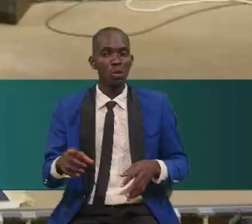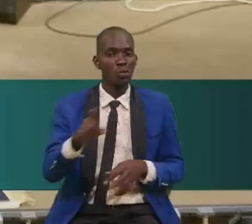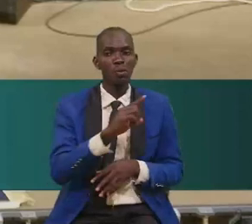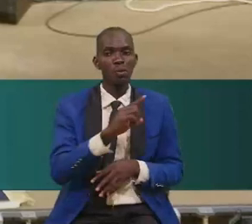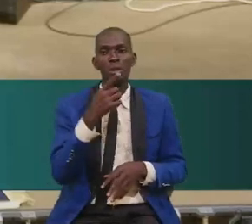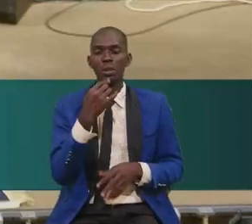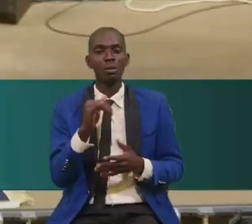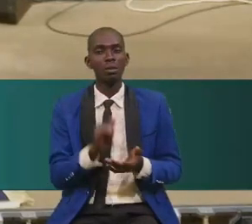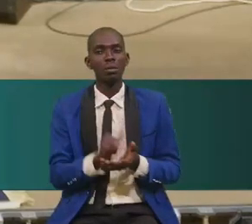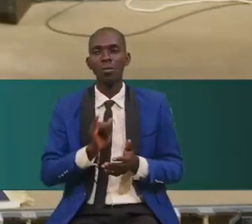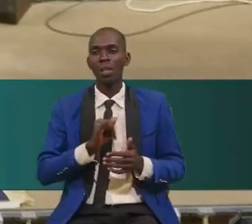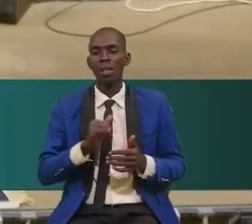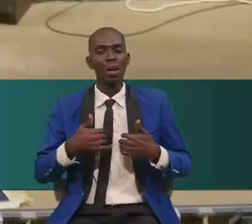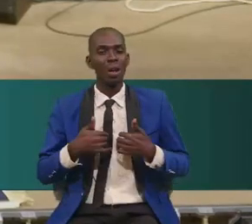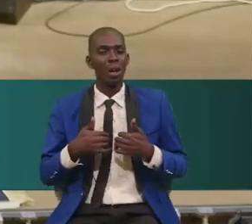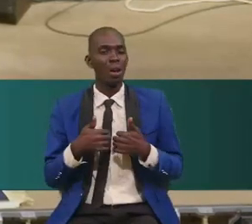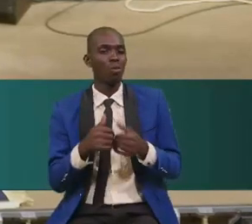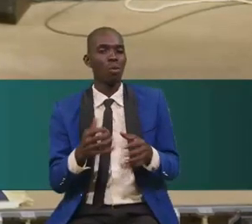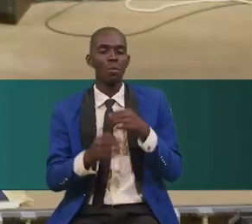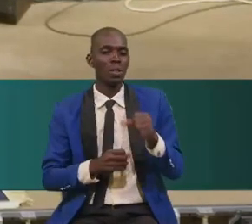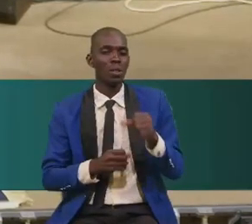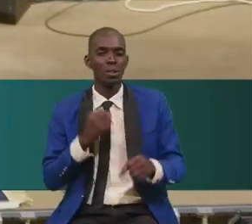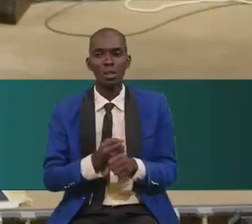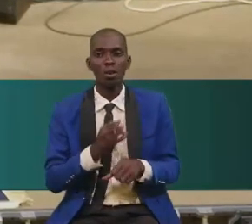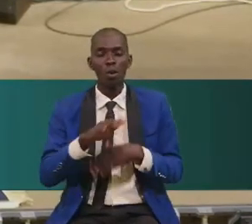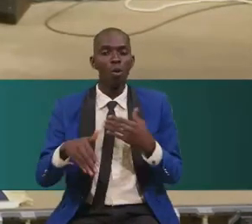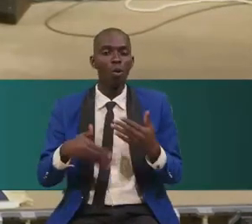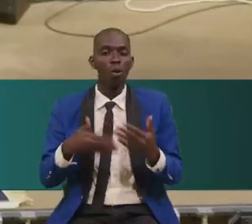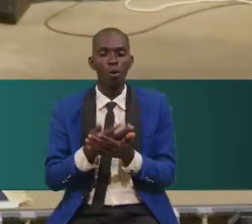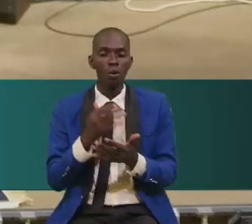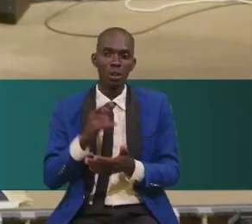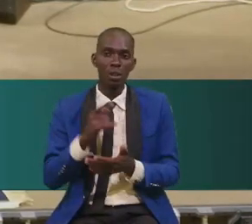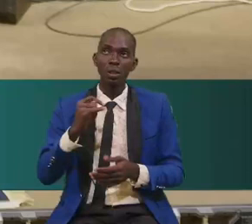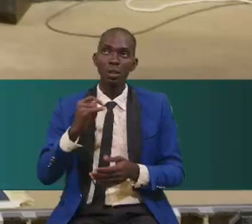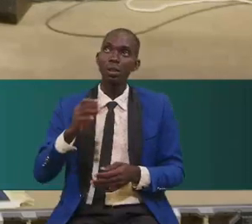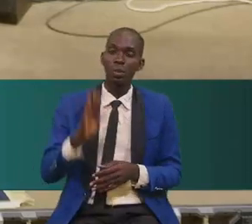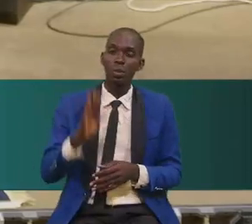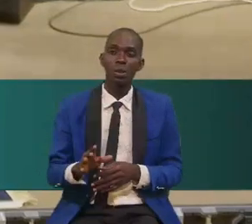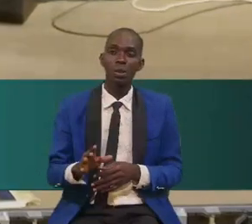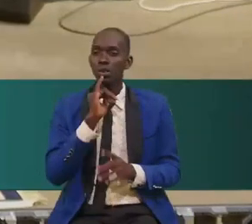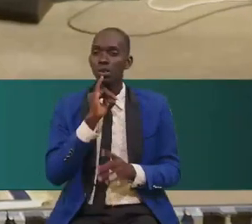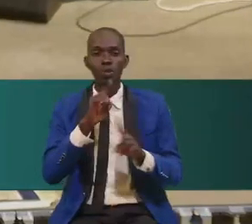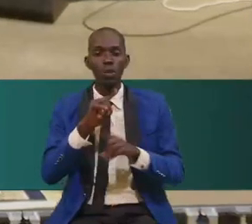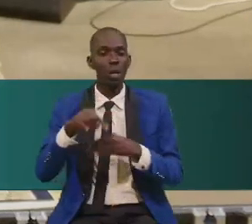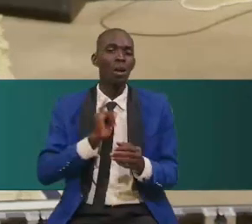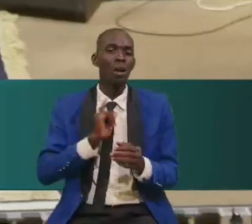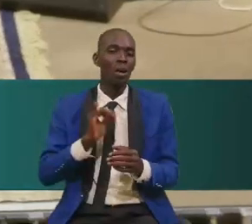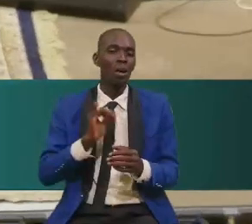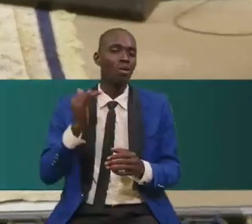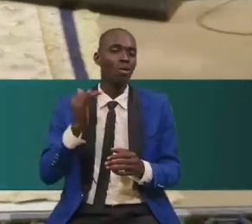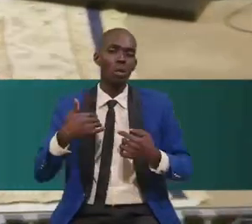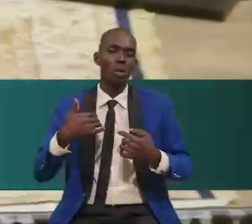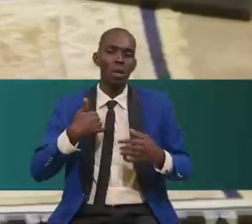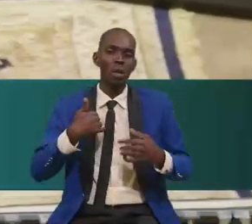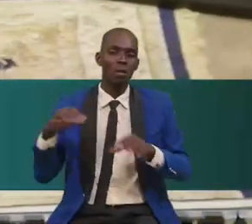vous dites, j'ai déjà perdu des années. Tout ce que le pasteur, le prédicateur, ce dont il parle maintenant, j'aurais dû entendre ça il y a de cela 10 ans, il